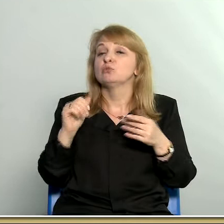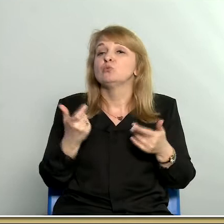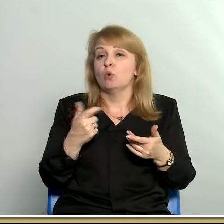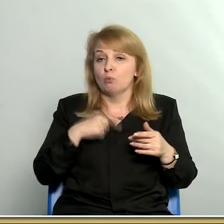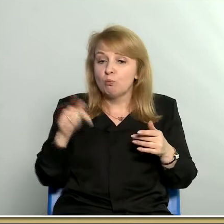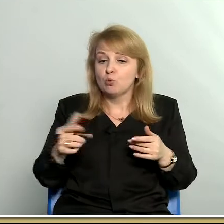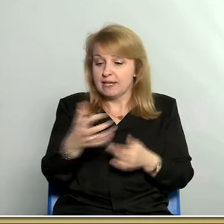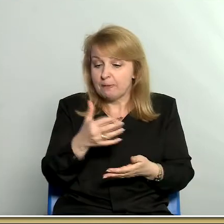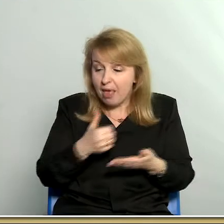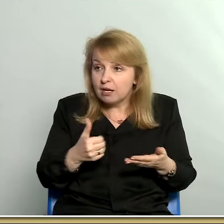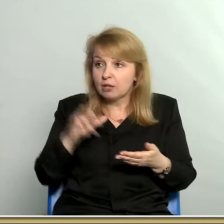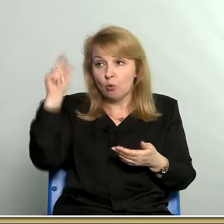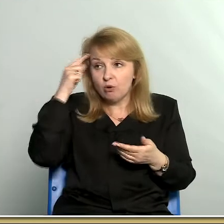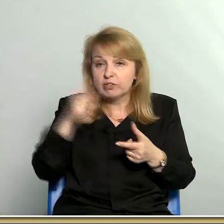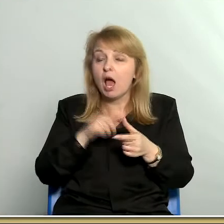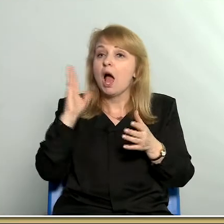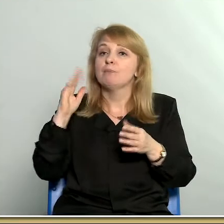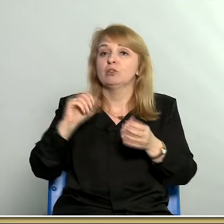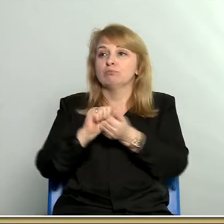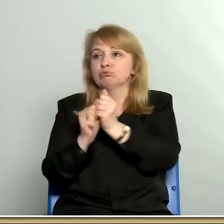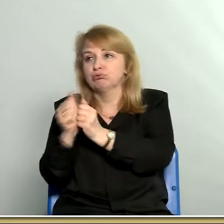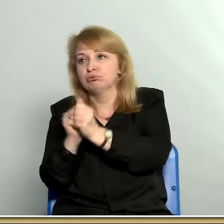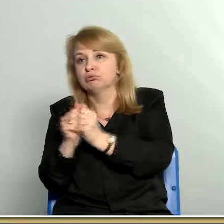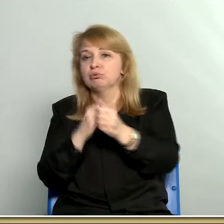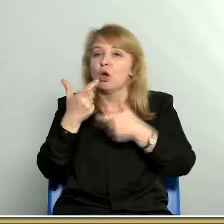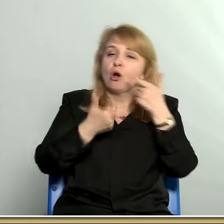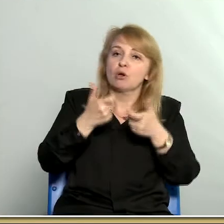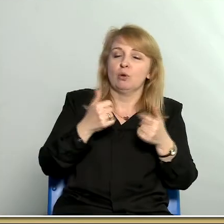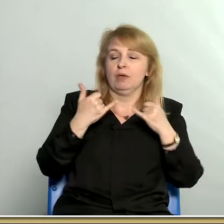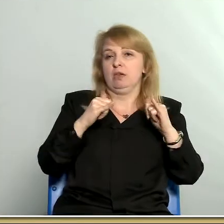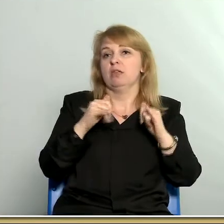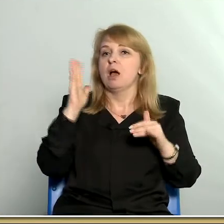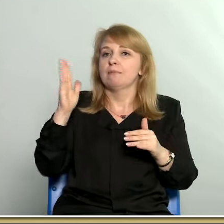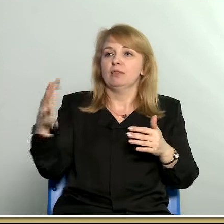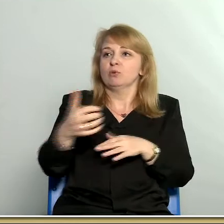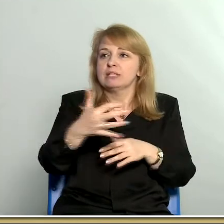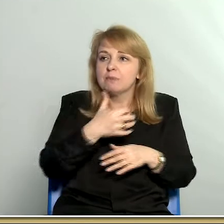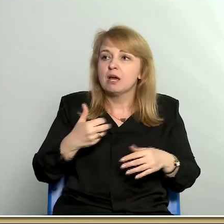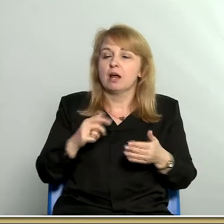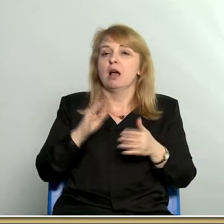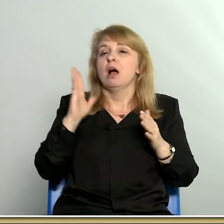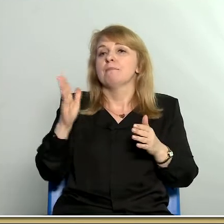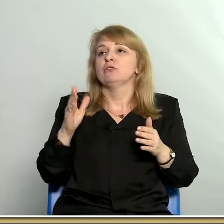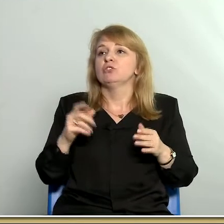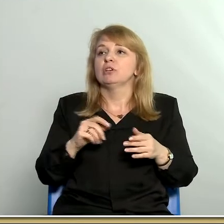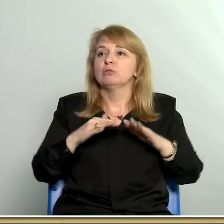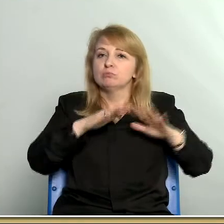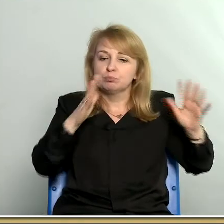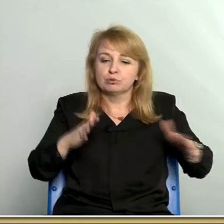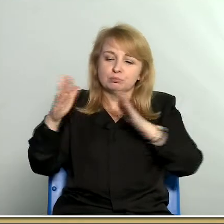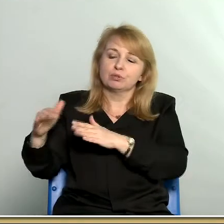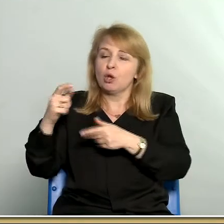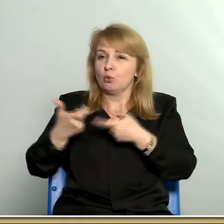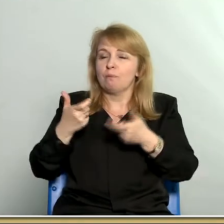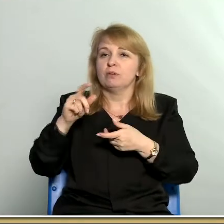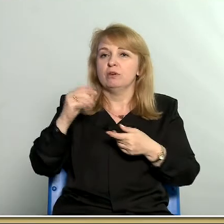aby selektywnie zbierać, a później przetwarzać. Będą tu wspierane PSZOKi, czyli punkty selektywnego zbierania odpadów komunalnych, ale także RIPOKi, czyli